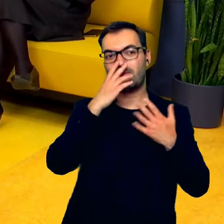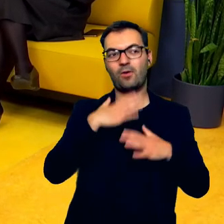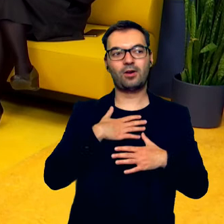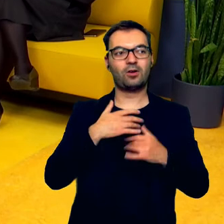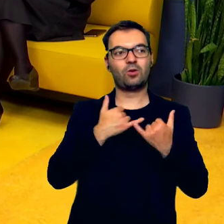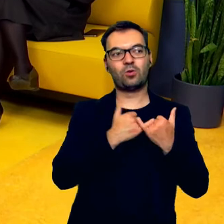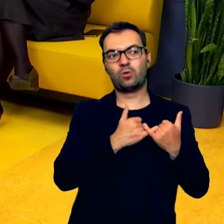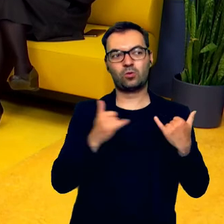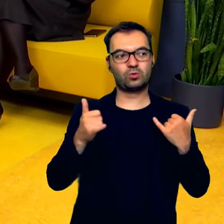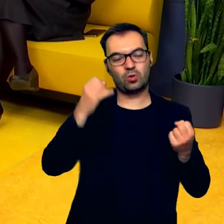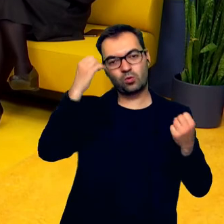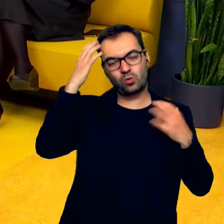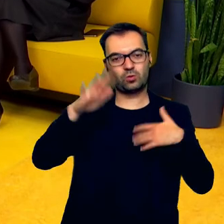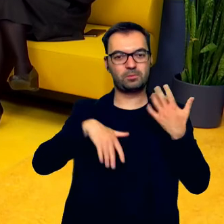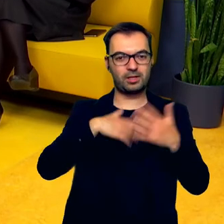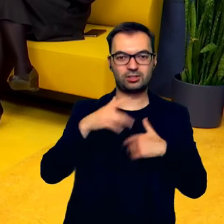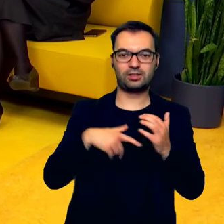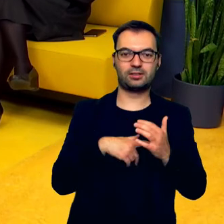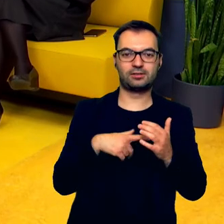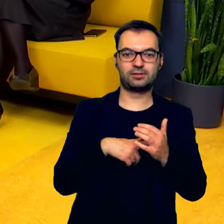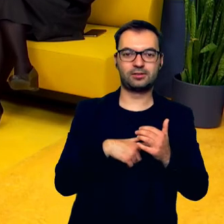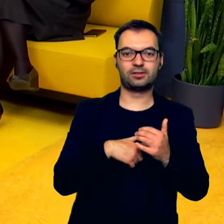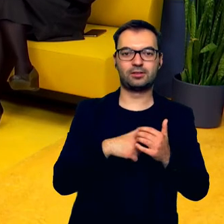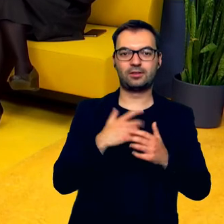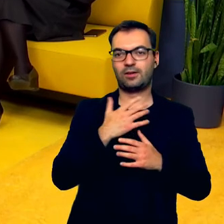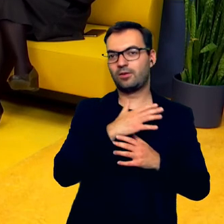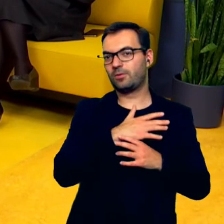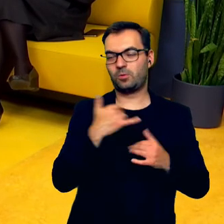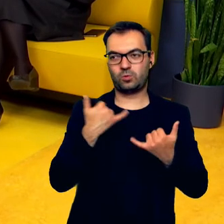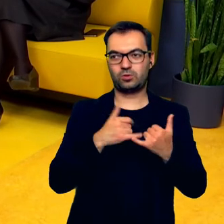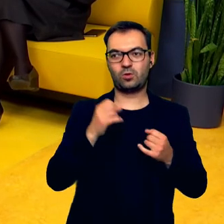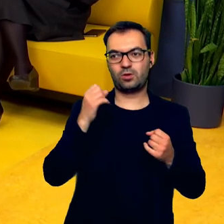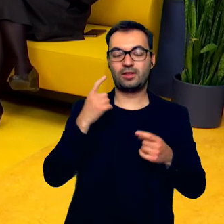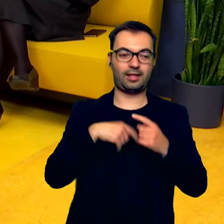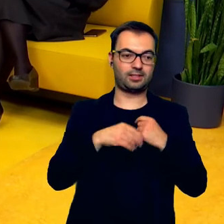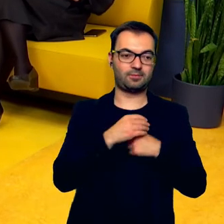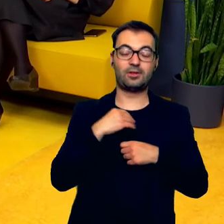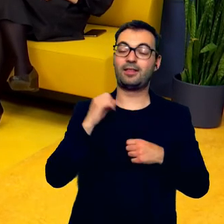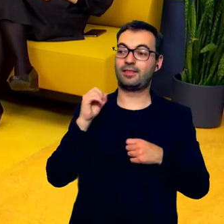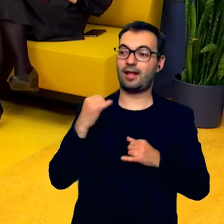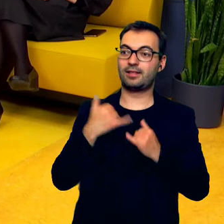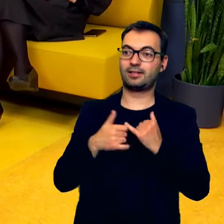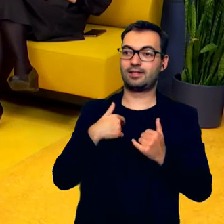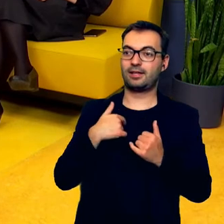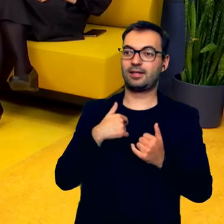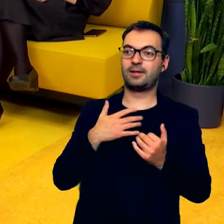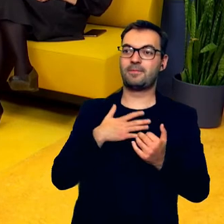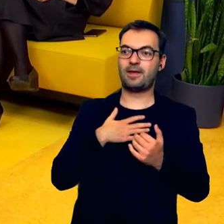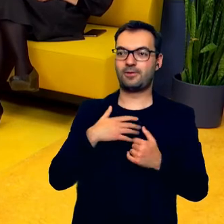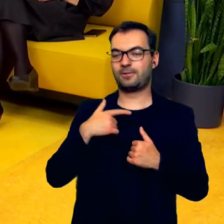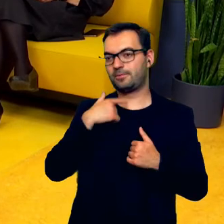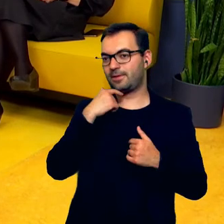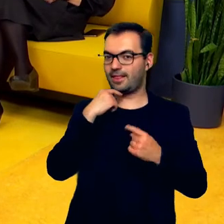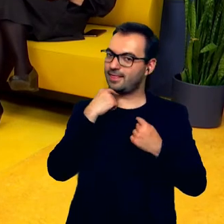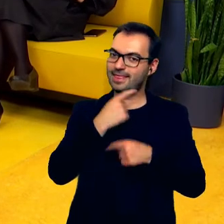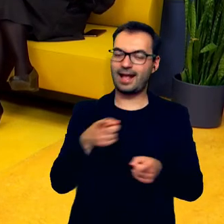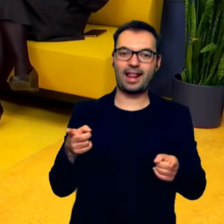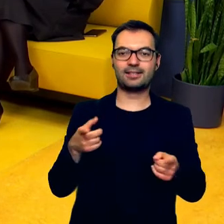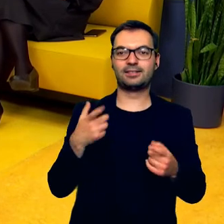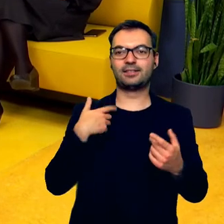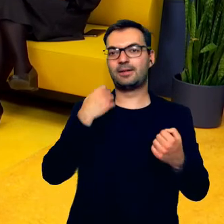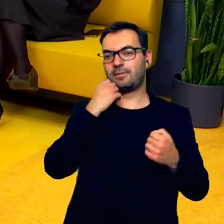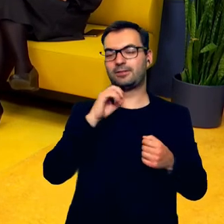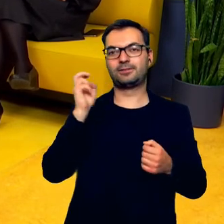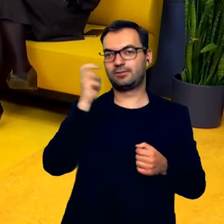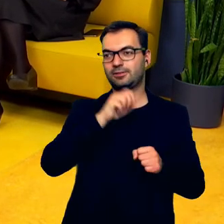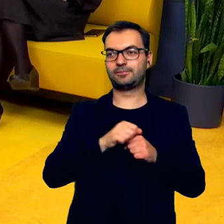taką wielokulturową, różnobarwną tradycję polską. Tak, gdybym miał tutaj jakąś wygłosić deklarację, to jestem